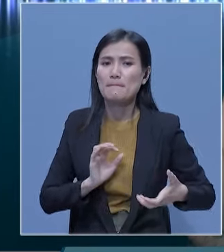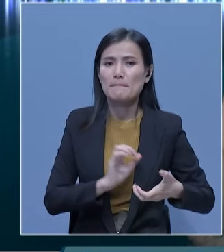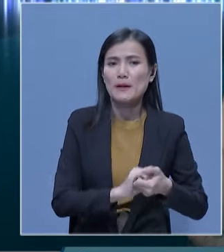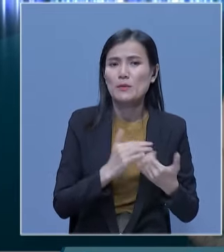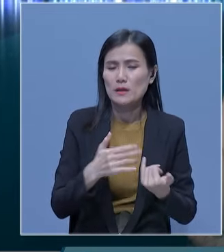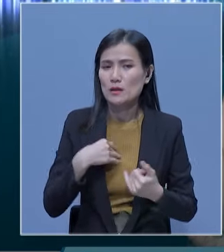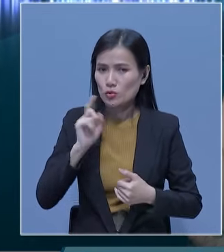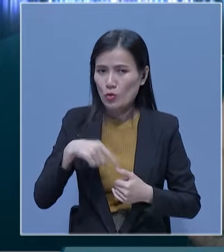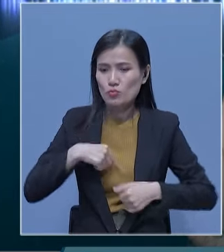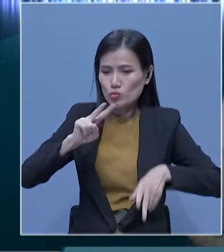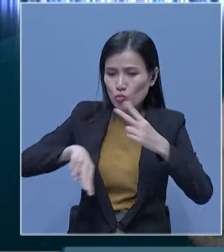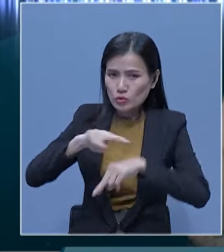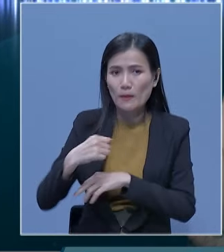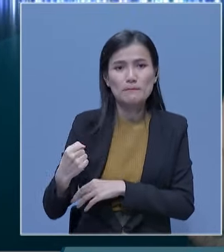ขึ้น